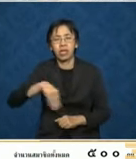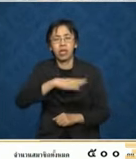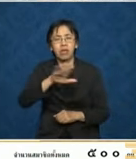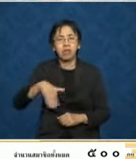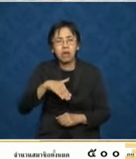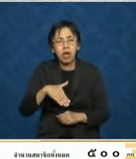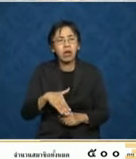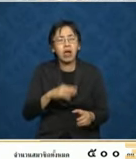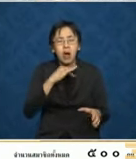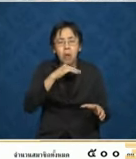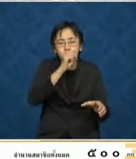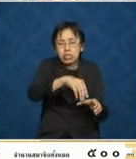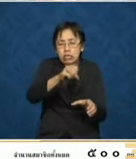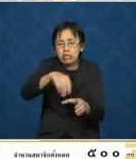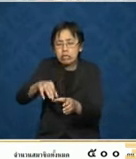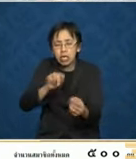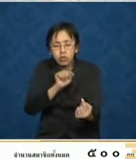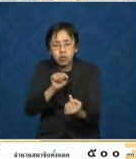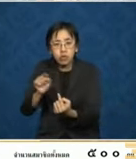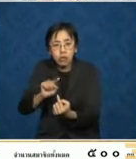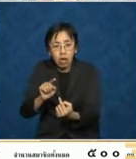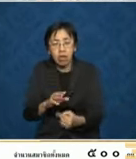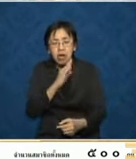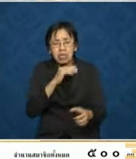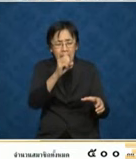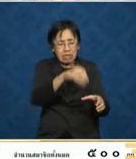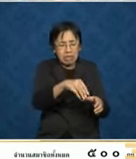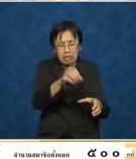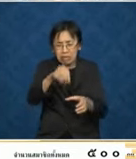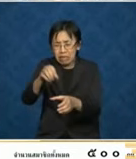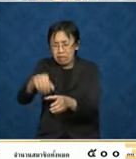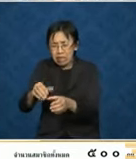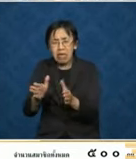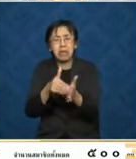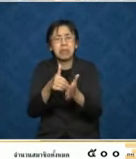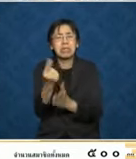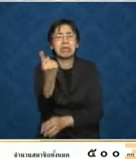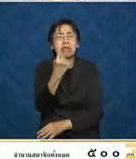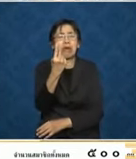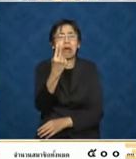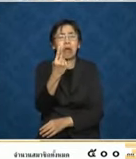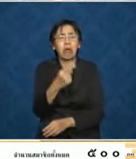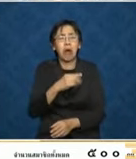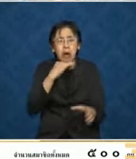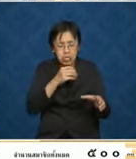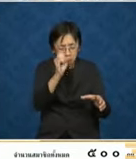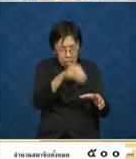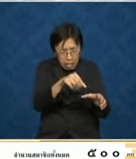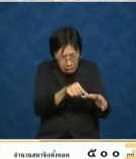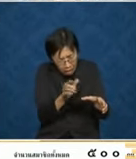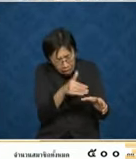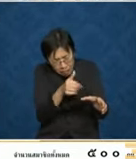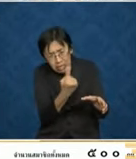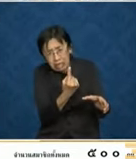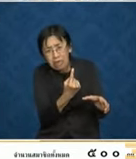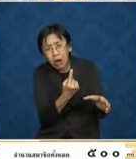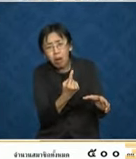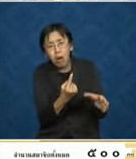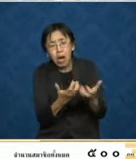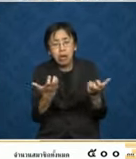ครับหากว่าในเมืองของเรายังมีถังขยะอยู่เพียงสีเดียวเราจะให้พี่น้องเราคัดแยกขยะได้อย่าง